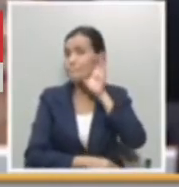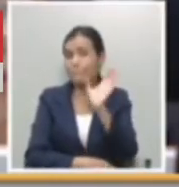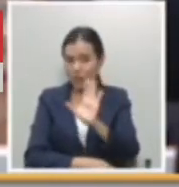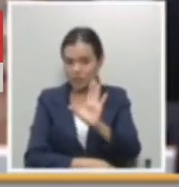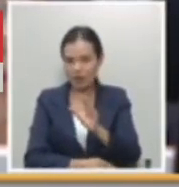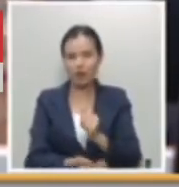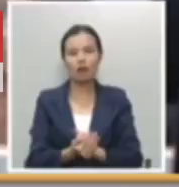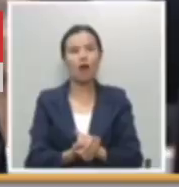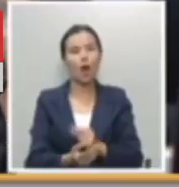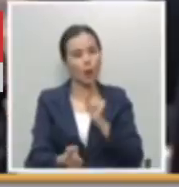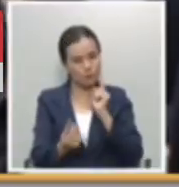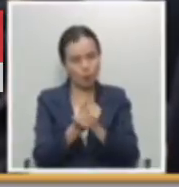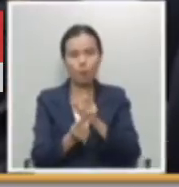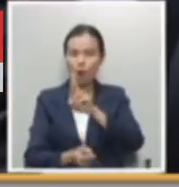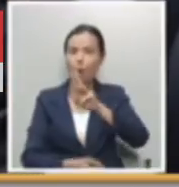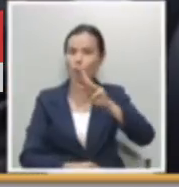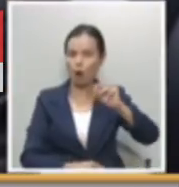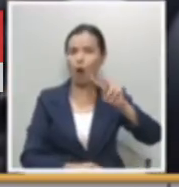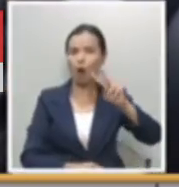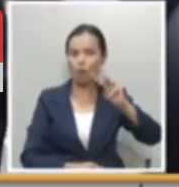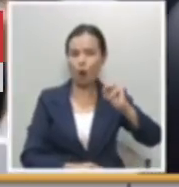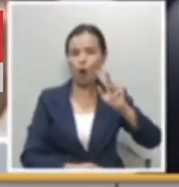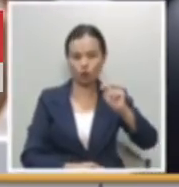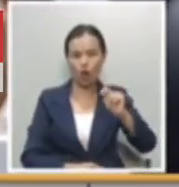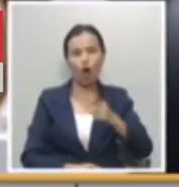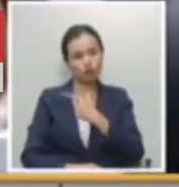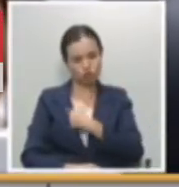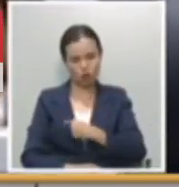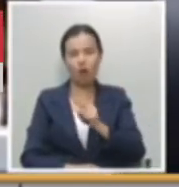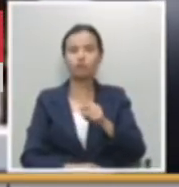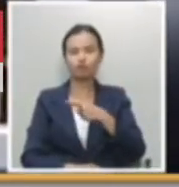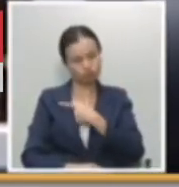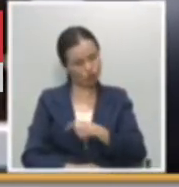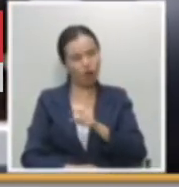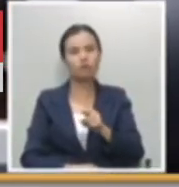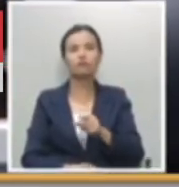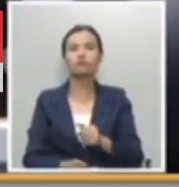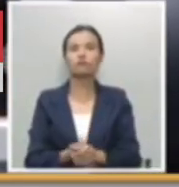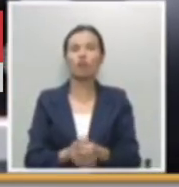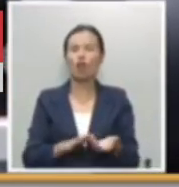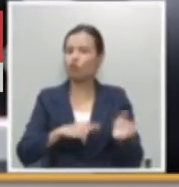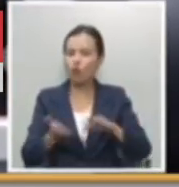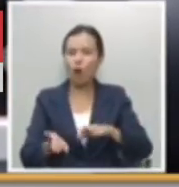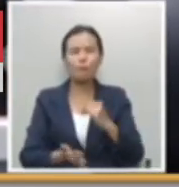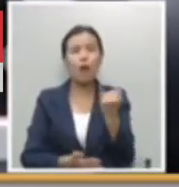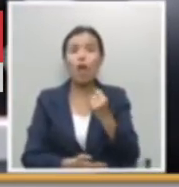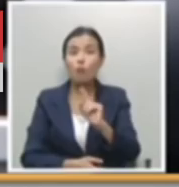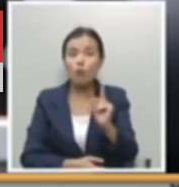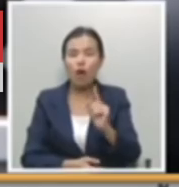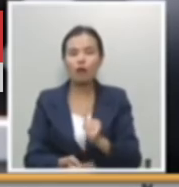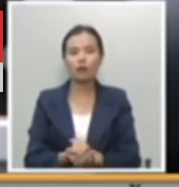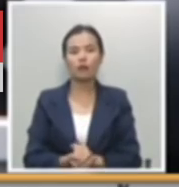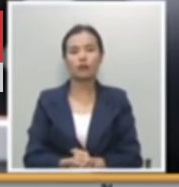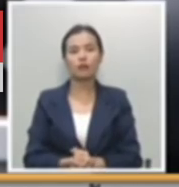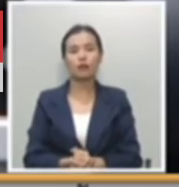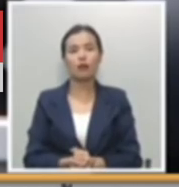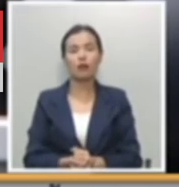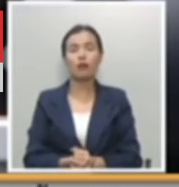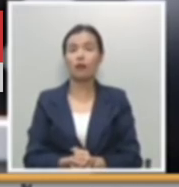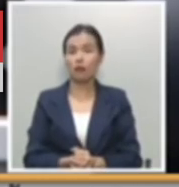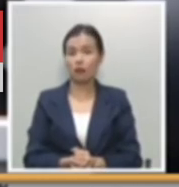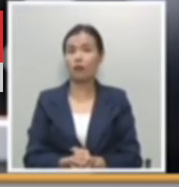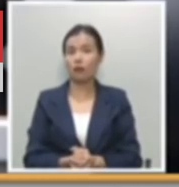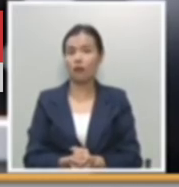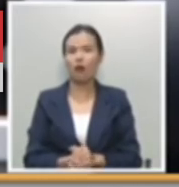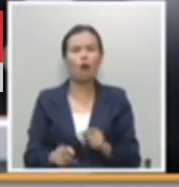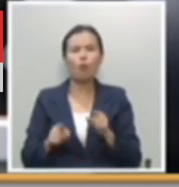เจอกันแน่นอนเลยครับรัฐมนตรีผมชอบมากเลยไอ้แบบนี้มันล้มเหลวยังไงอะแล้วท่านใช้ยารักษา